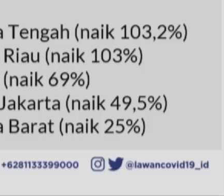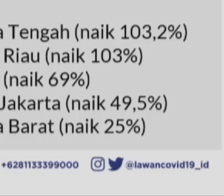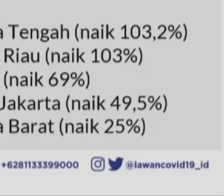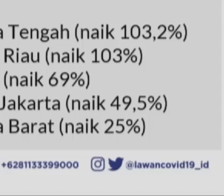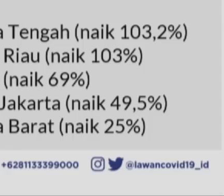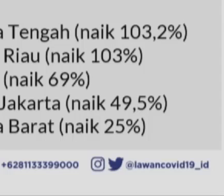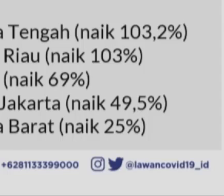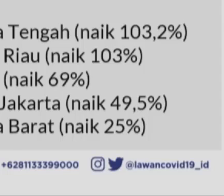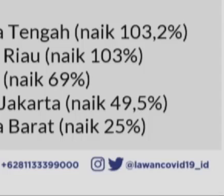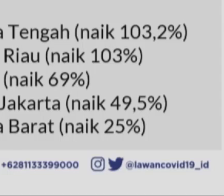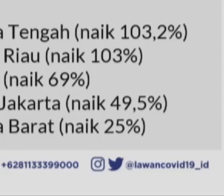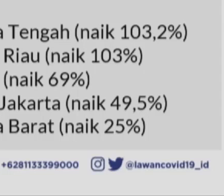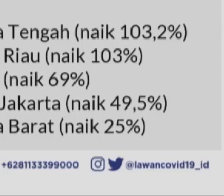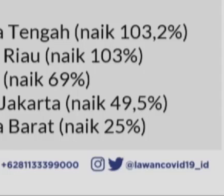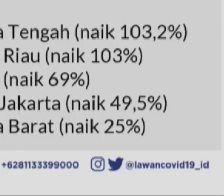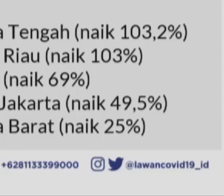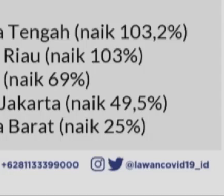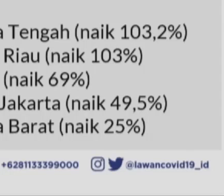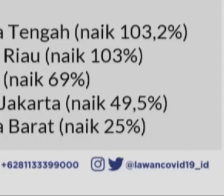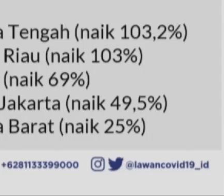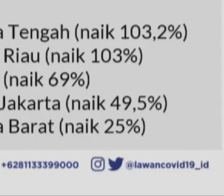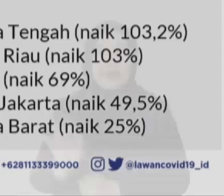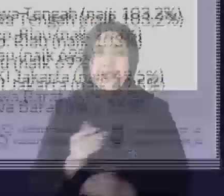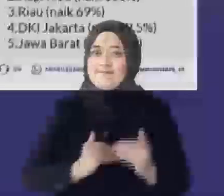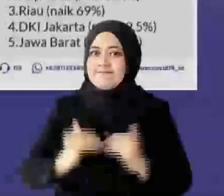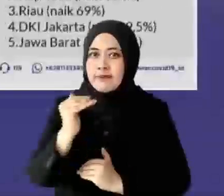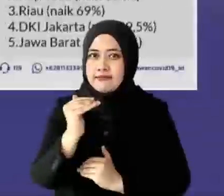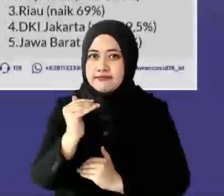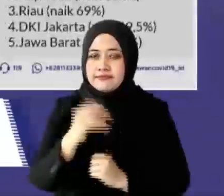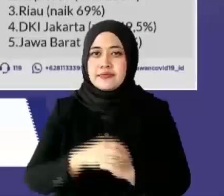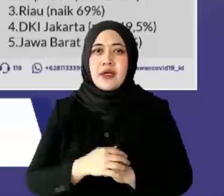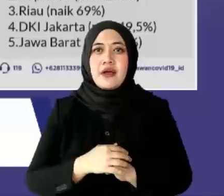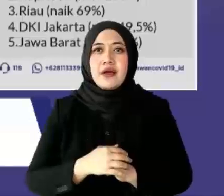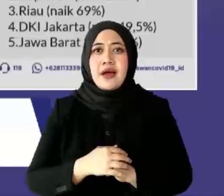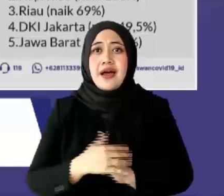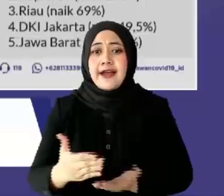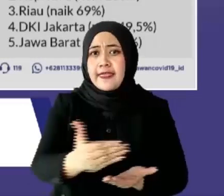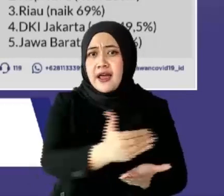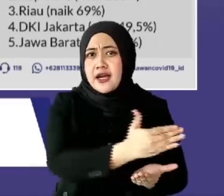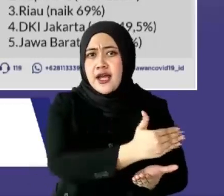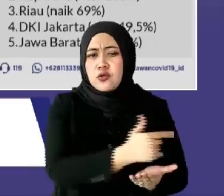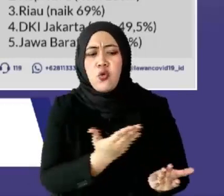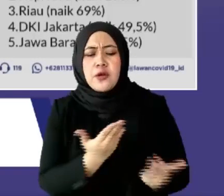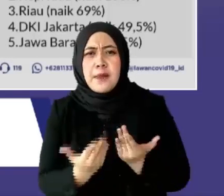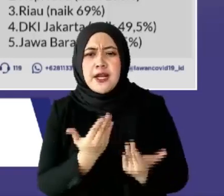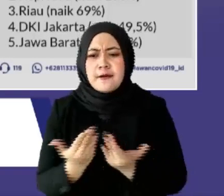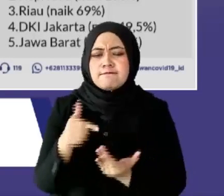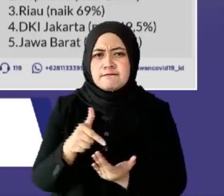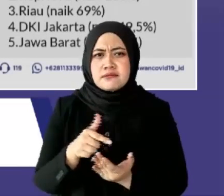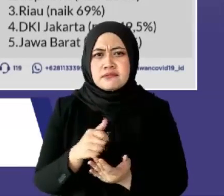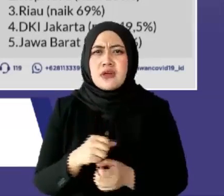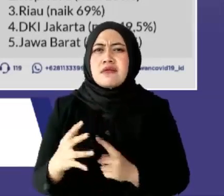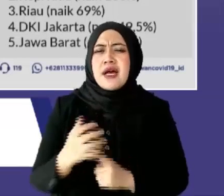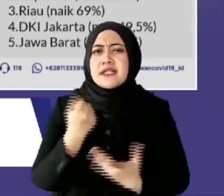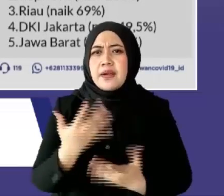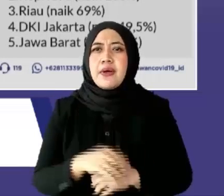49,5%, dan Jawa Barat naik 25%. Data perbandingan ini menunjukkan bahwa dampak